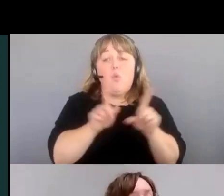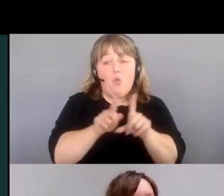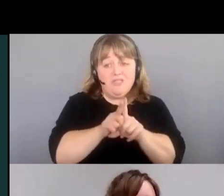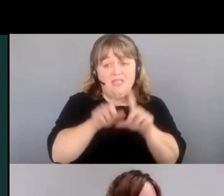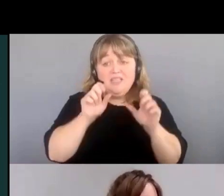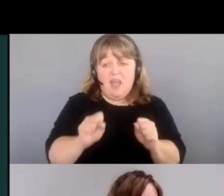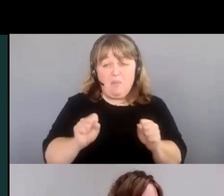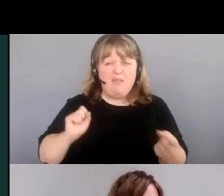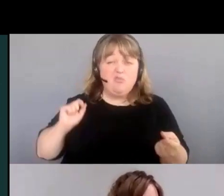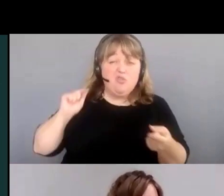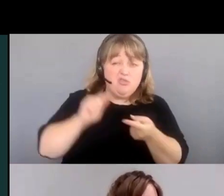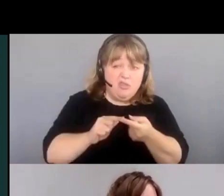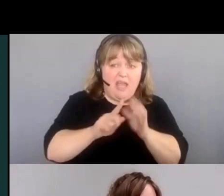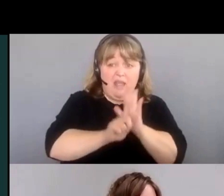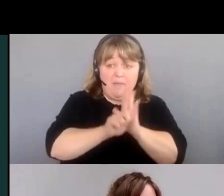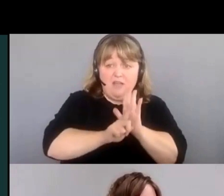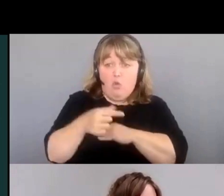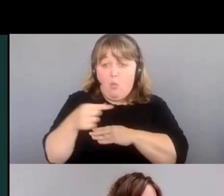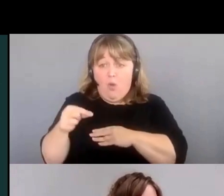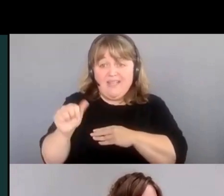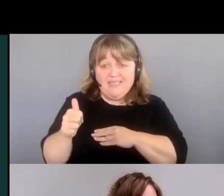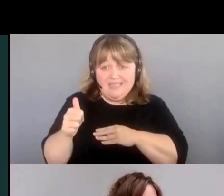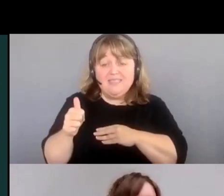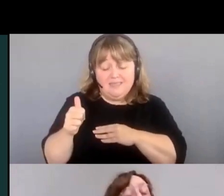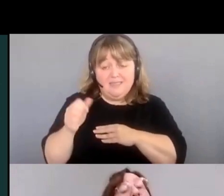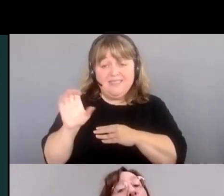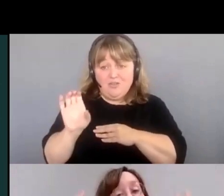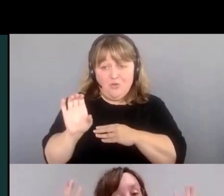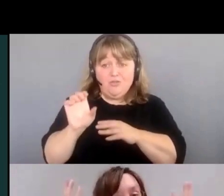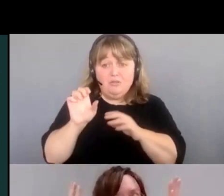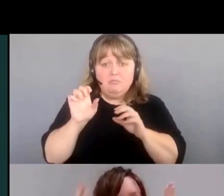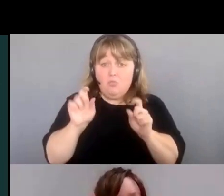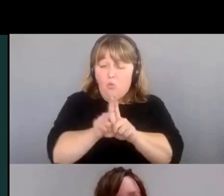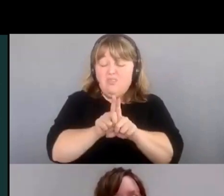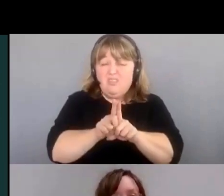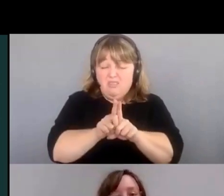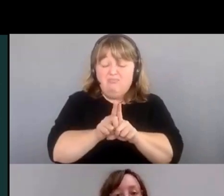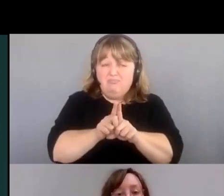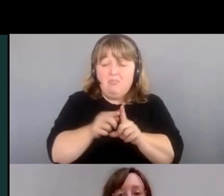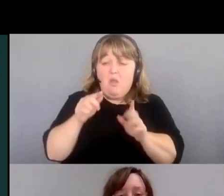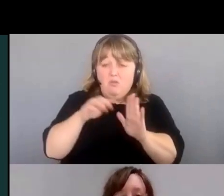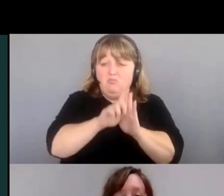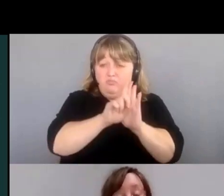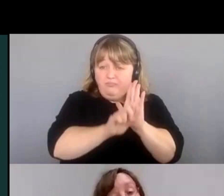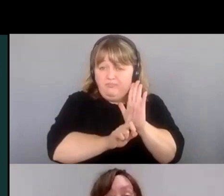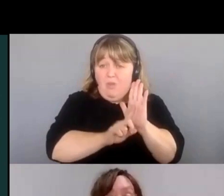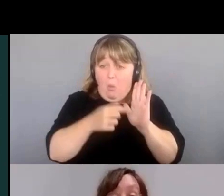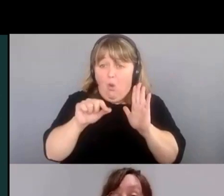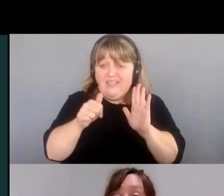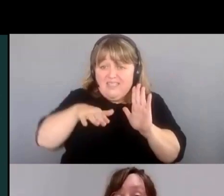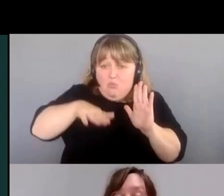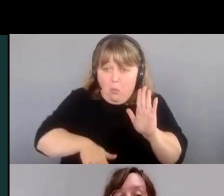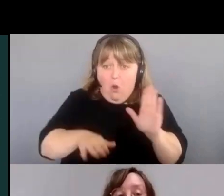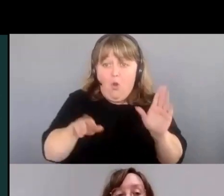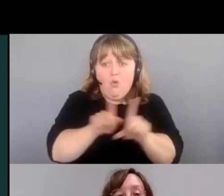jusqu'à moins 10 degrés Celsius et même plus froid encore. Donc, c'est vraiment des cultures d'automne, des